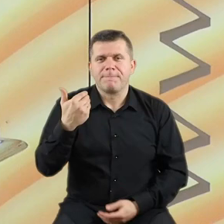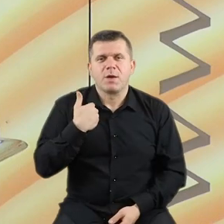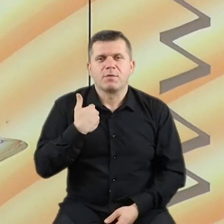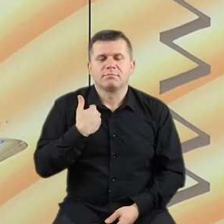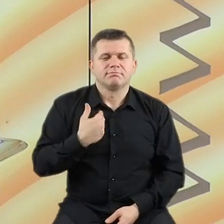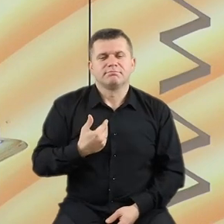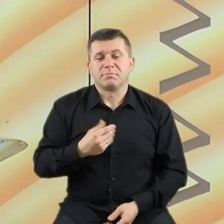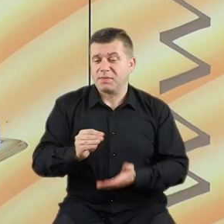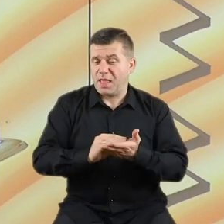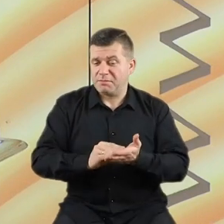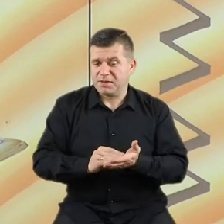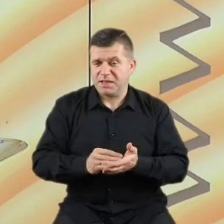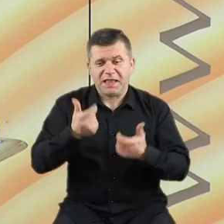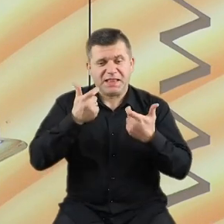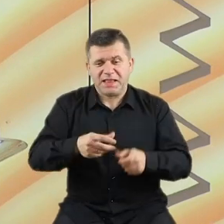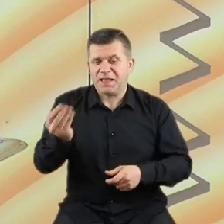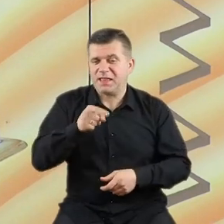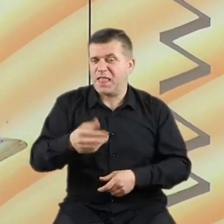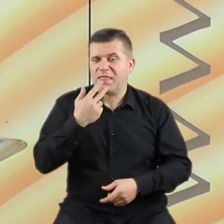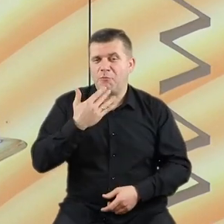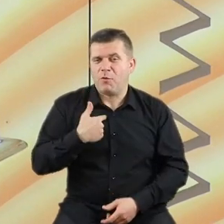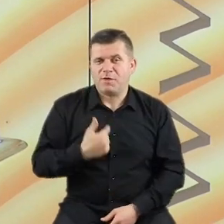taki dżentelmen, napisał, nikt mi jeszcze tego nie mówił.